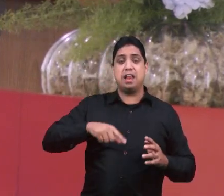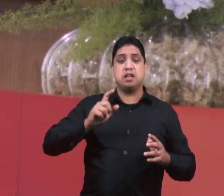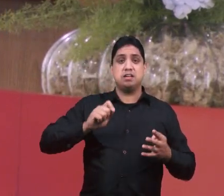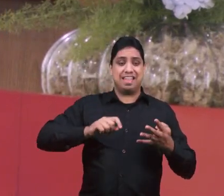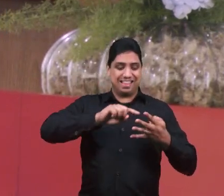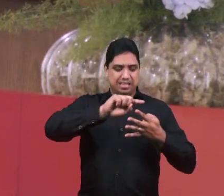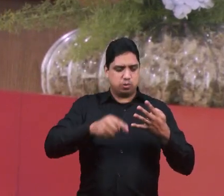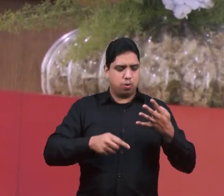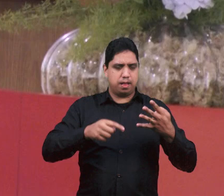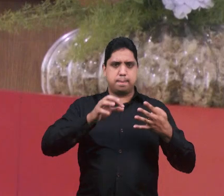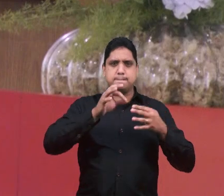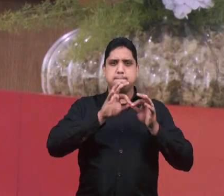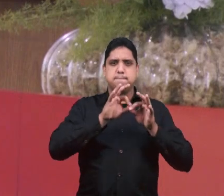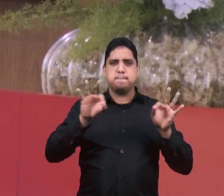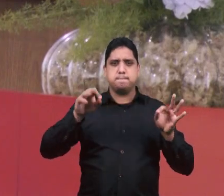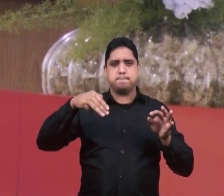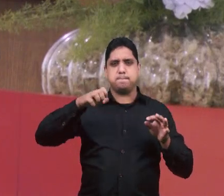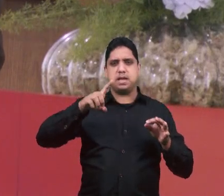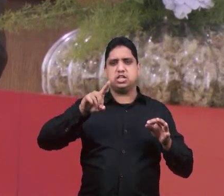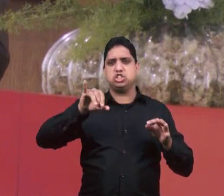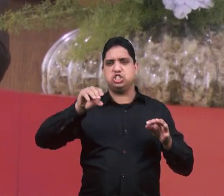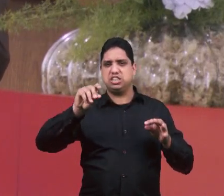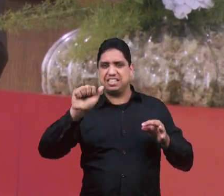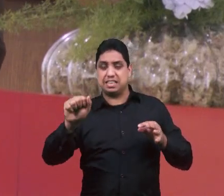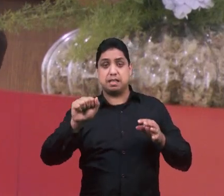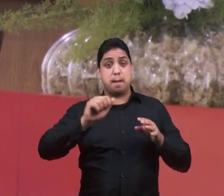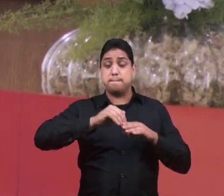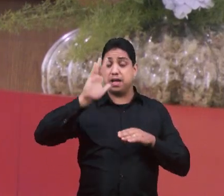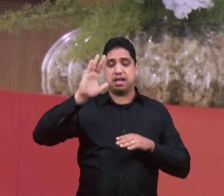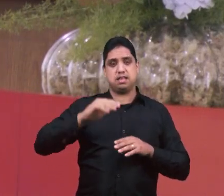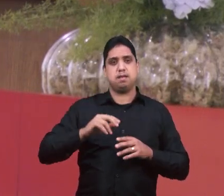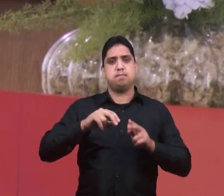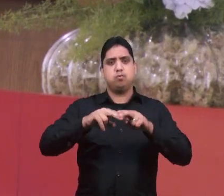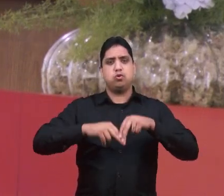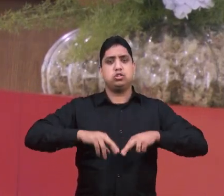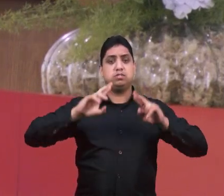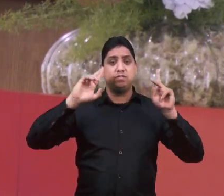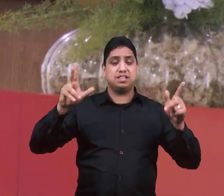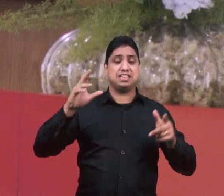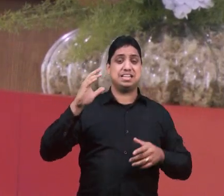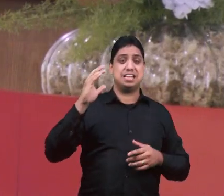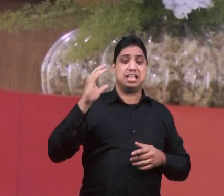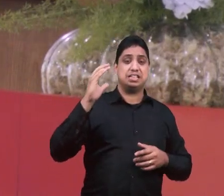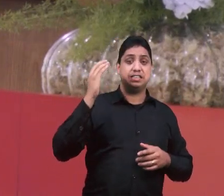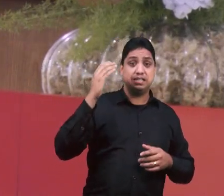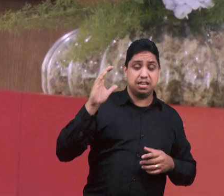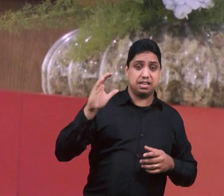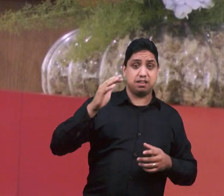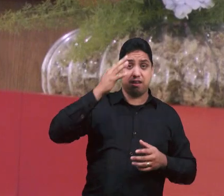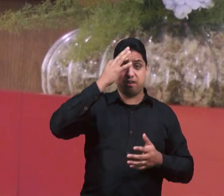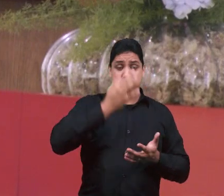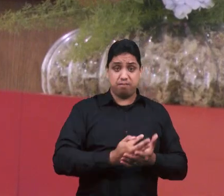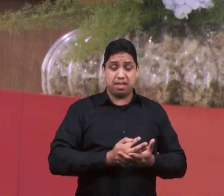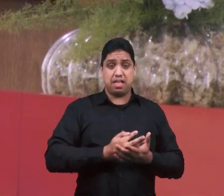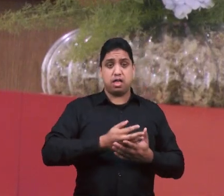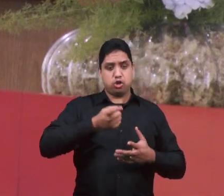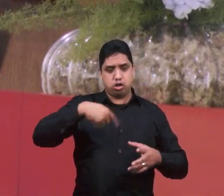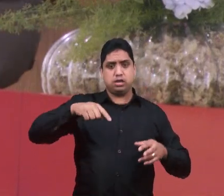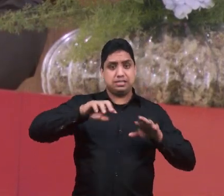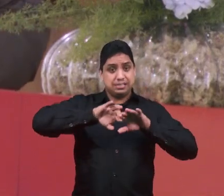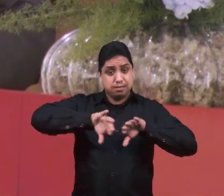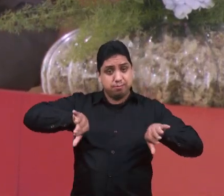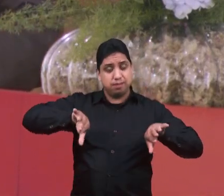au-delà des 4 mesures. C'est pour cela qu'on fait la différence entre science et foi. Et c'est cela que la religion n'arrive pas à le